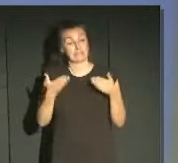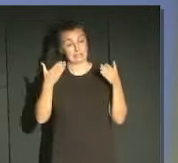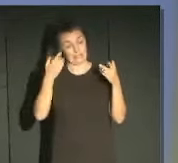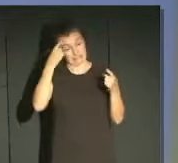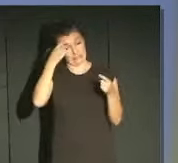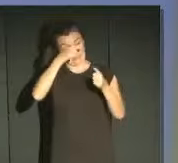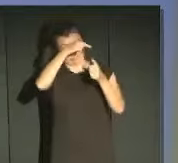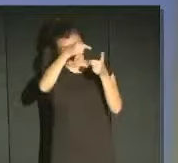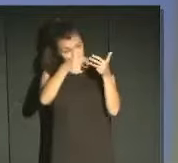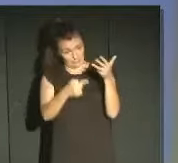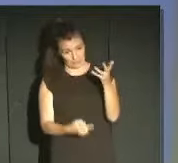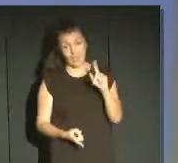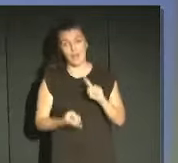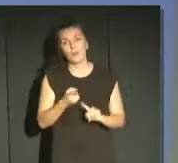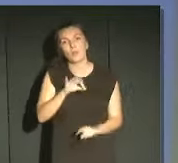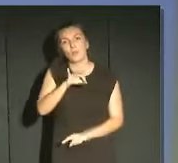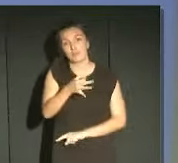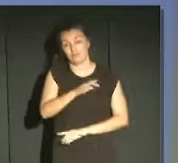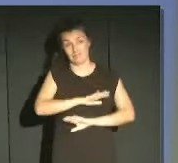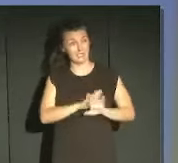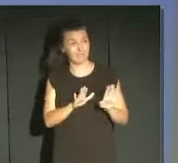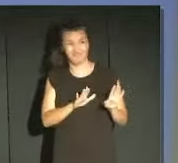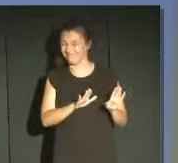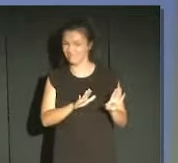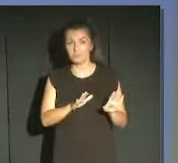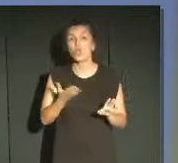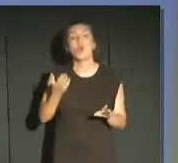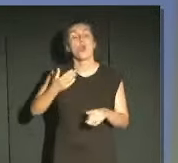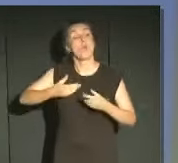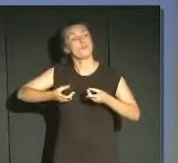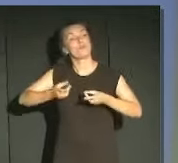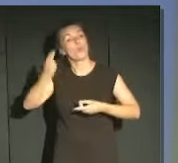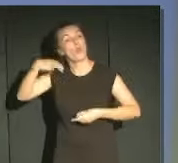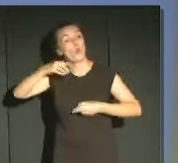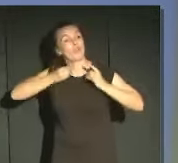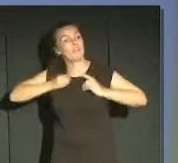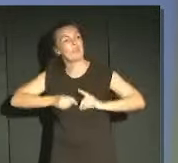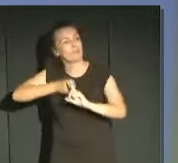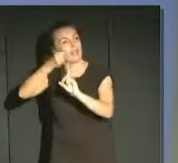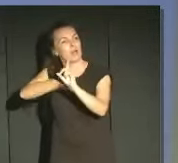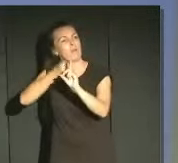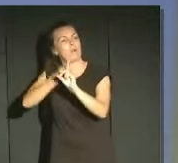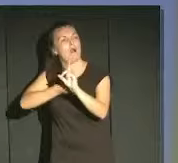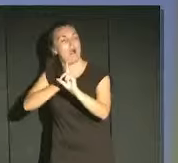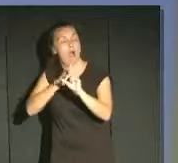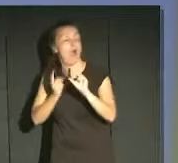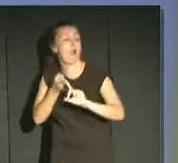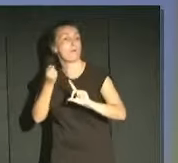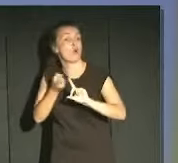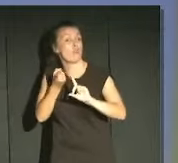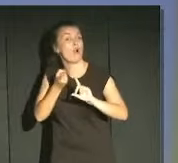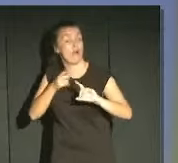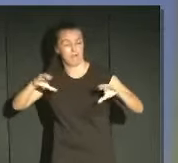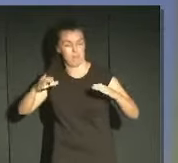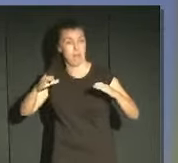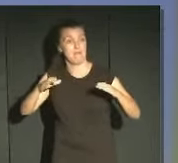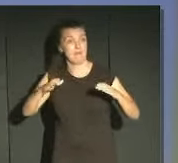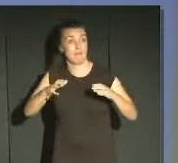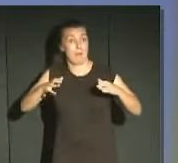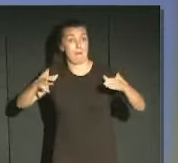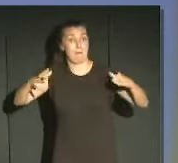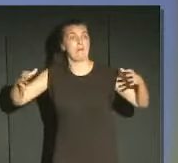évidemment que c'est important qu'il y ait des eurodéputés de combat et nousesère que nous en aurions beaucoup et encore beaucoup